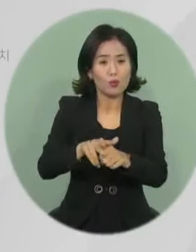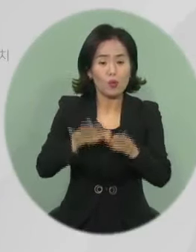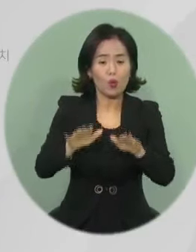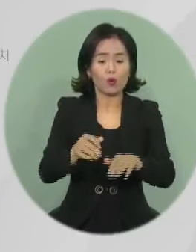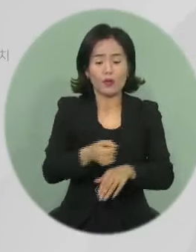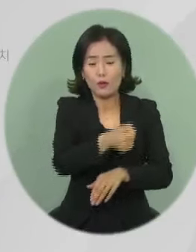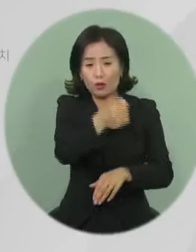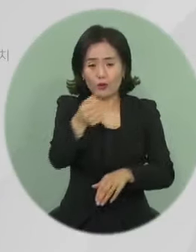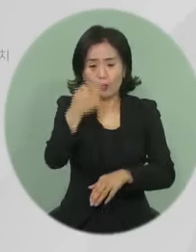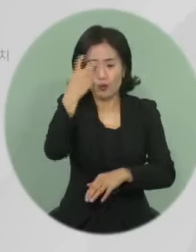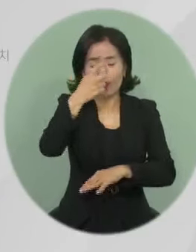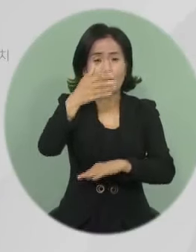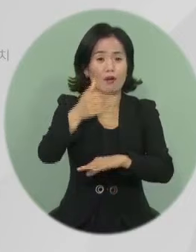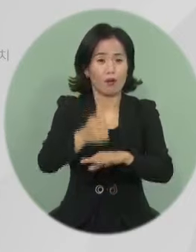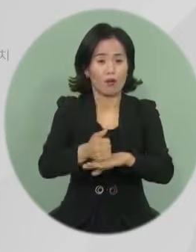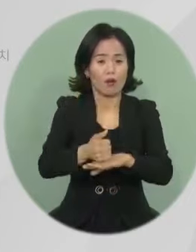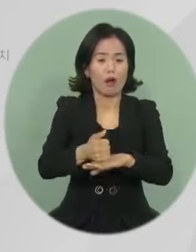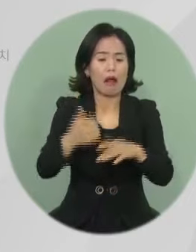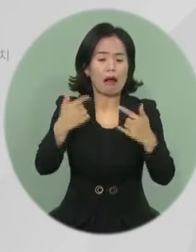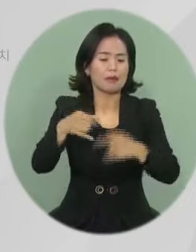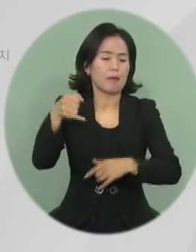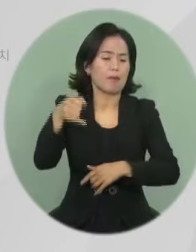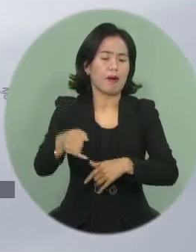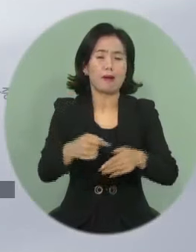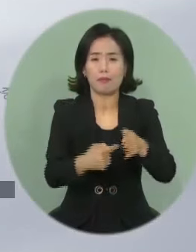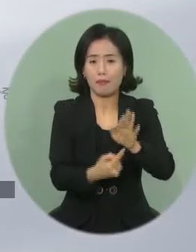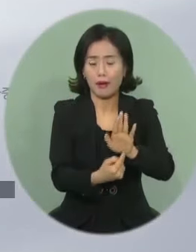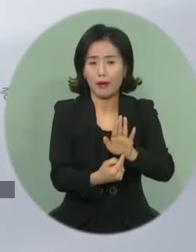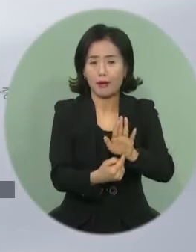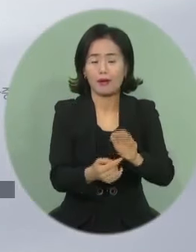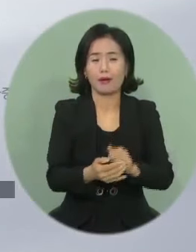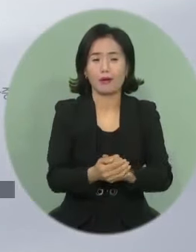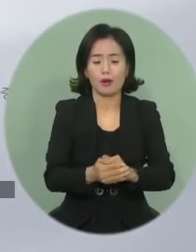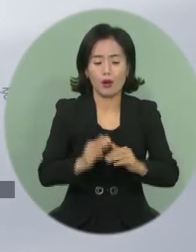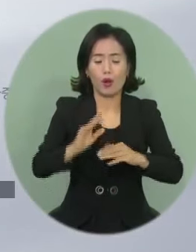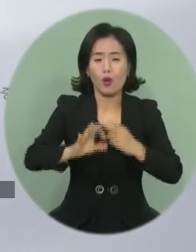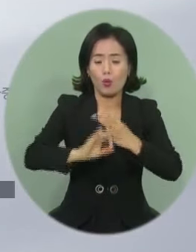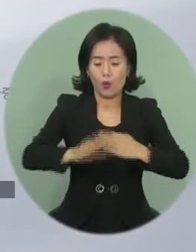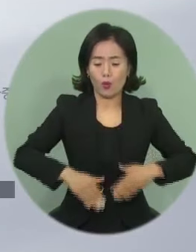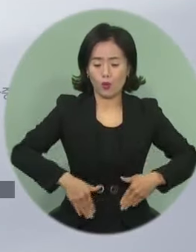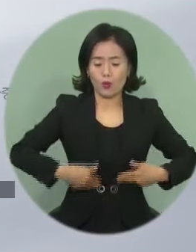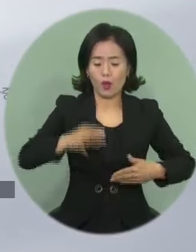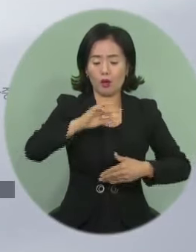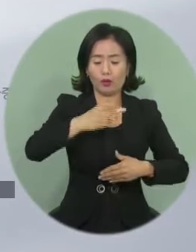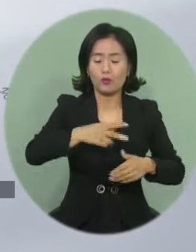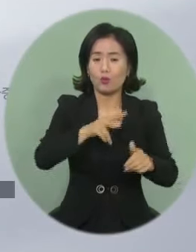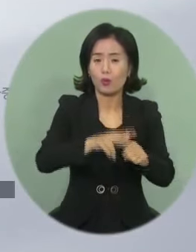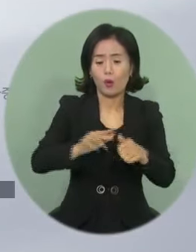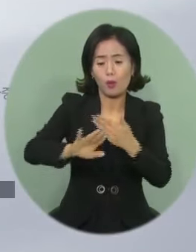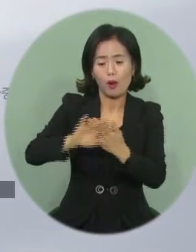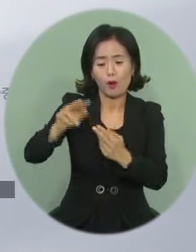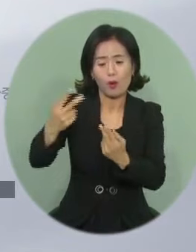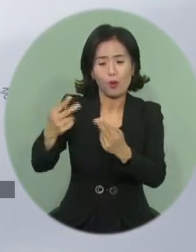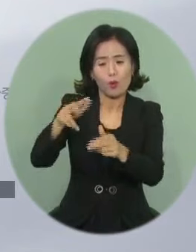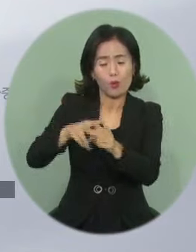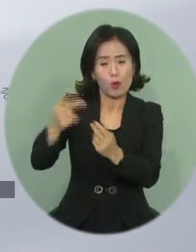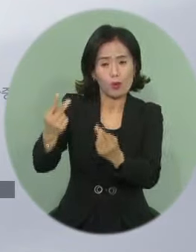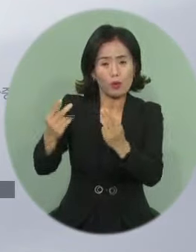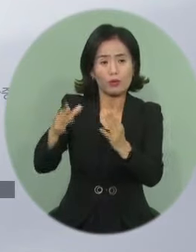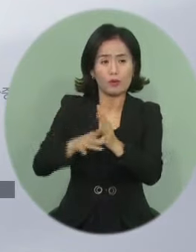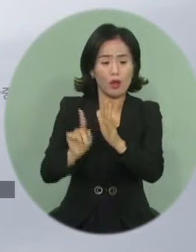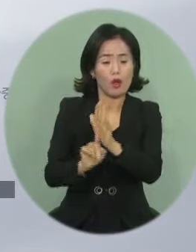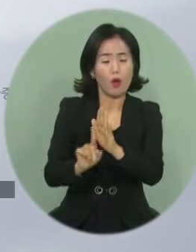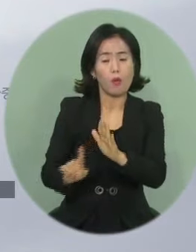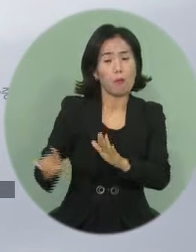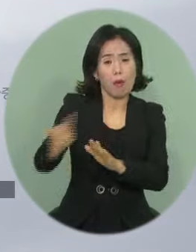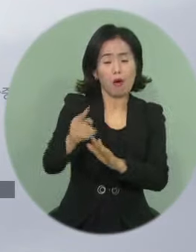지역 언론사 여론조사에서 한자릿수를 기록했고 동남을의 김성환 예비 후보 역시 다른 후보들에 비해 높은 수치가